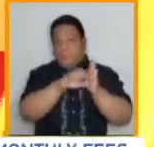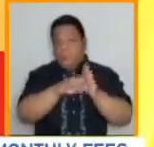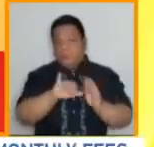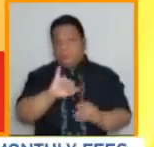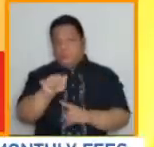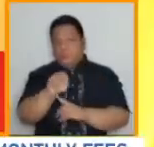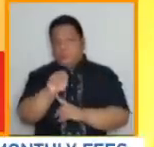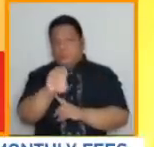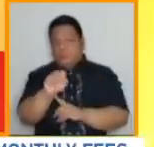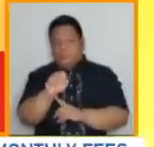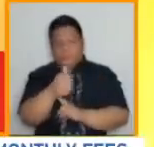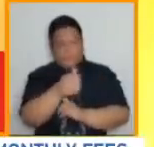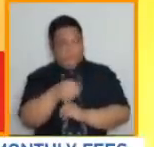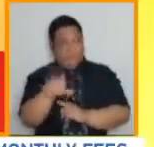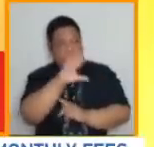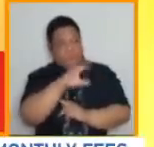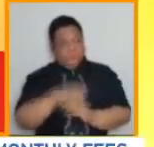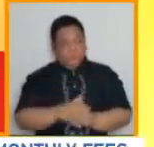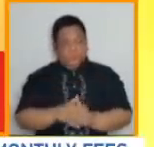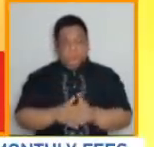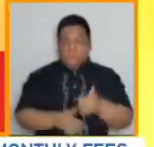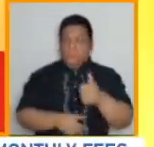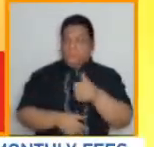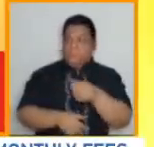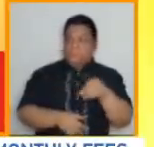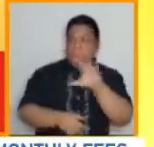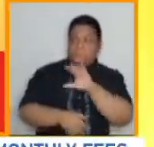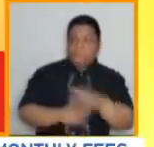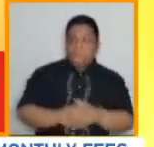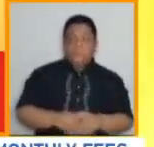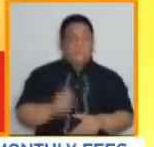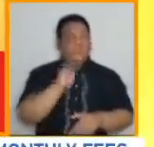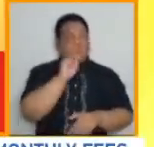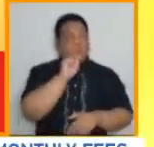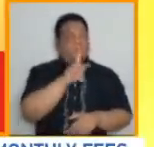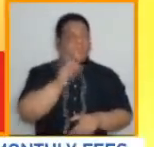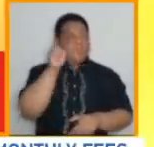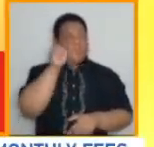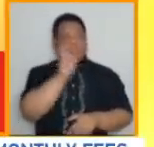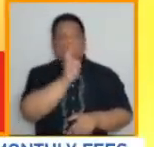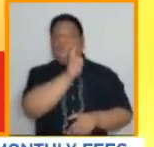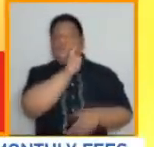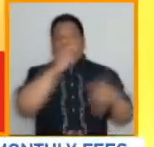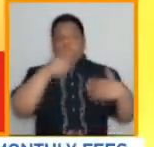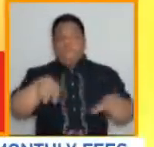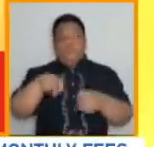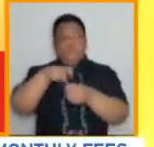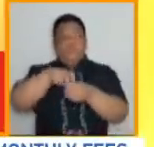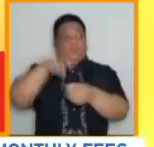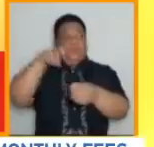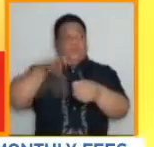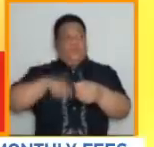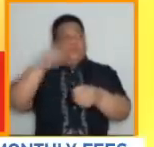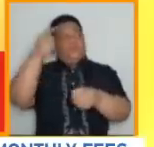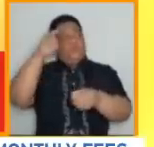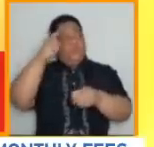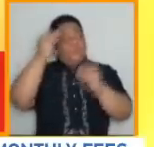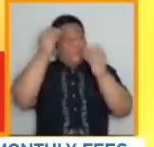Okay, nag-withdraw si Mayor Saras ng kanyang COC for re-election sa pagka-mayor ng Davao. Pwede yes.